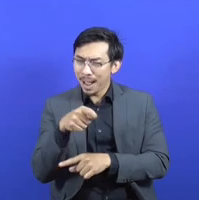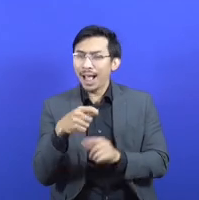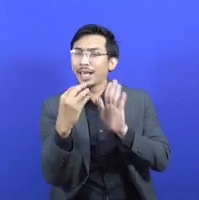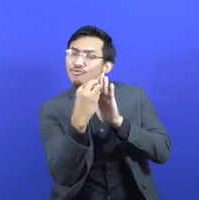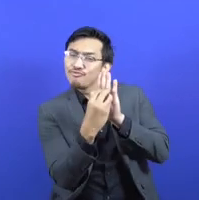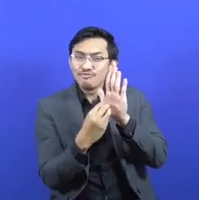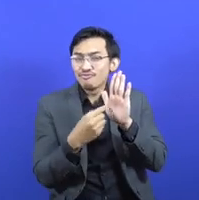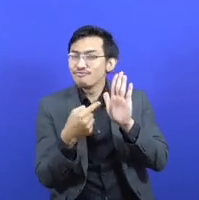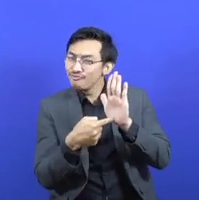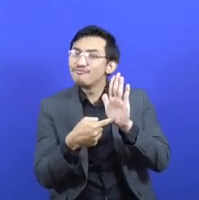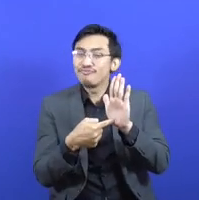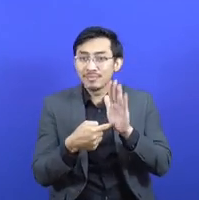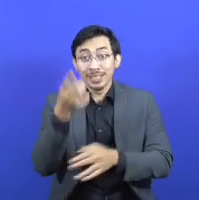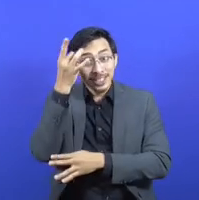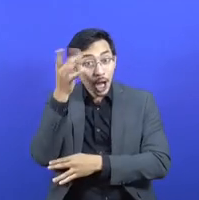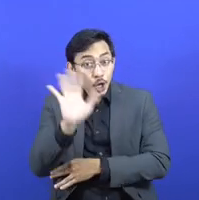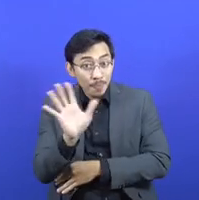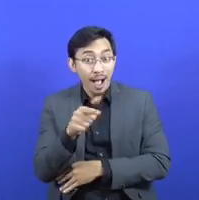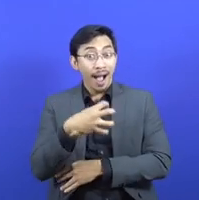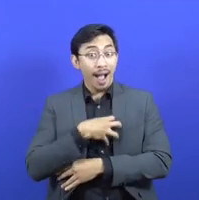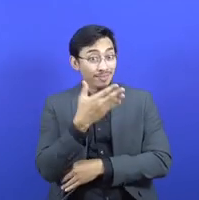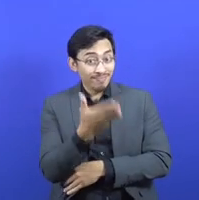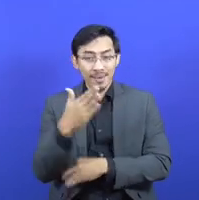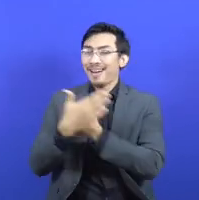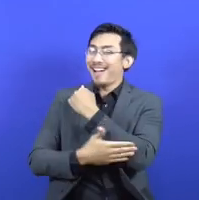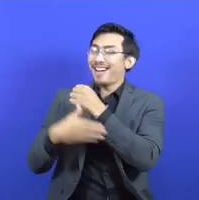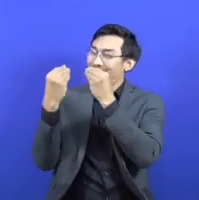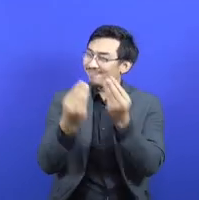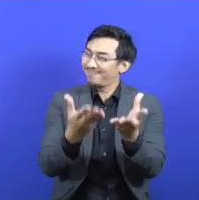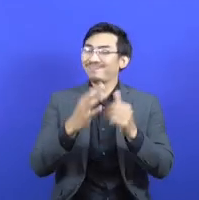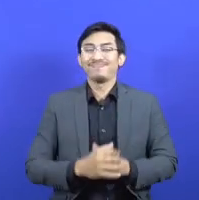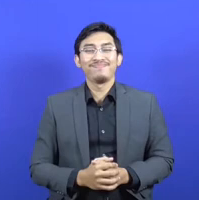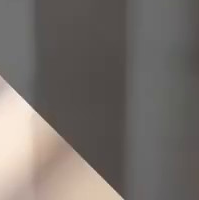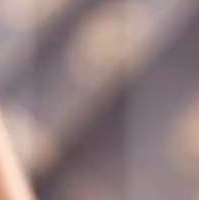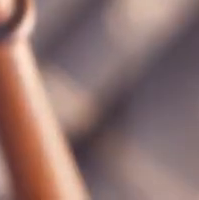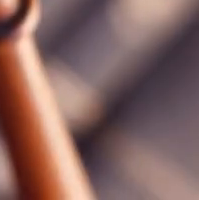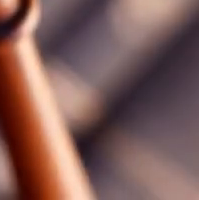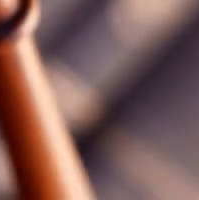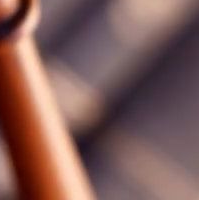manfaatkan layanan yang ada, dan jangan lupa bahwa hak kamu dijamin negara.